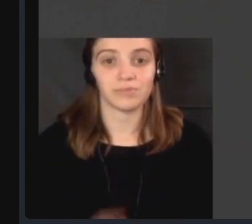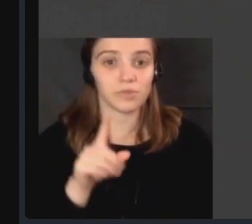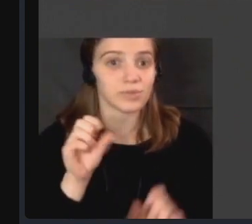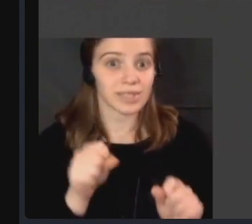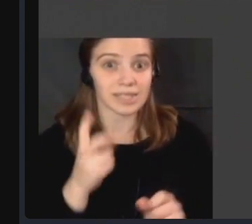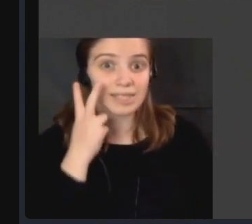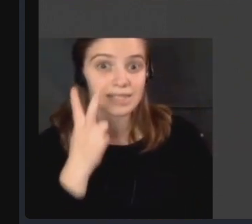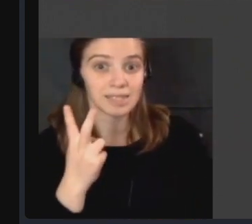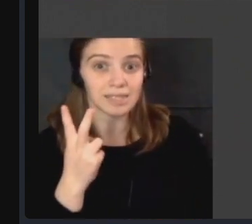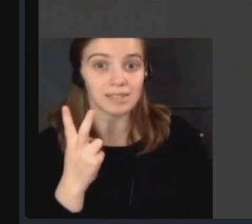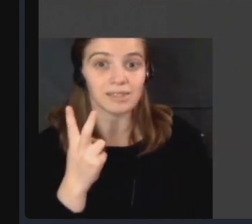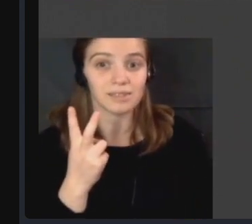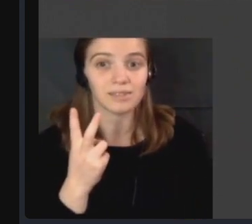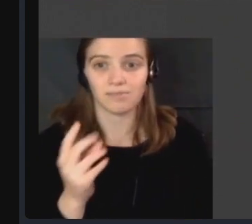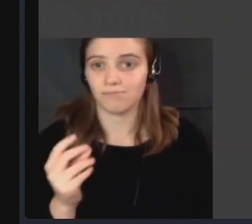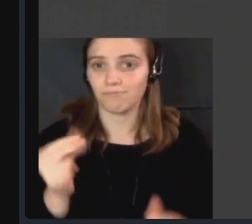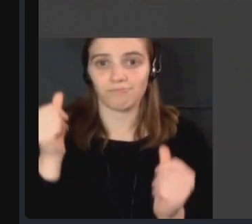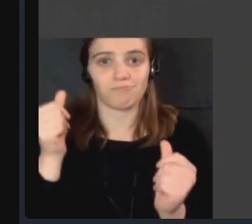that right away,